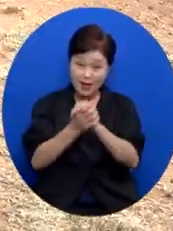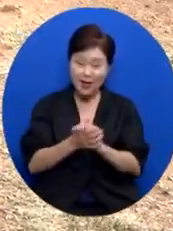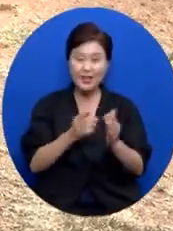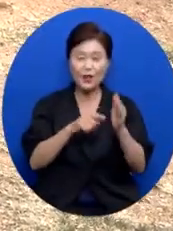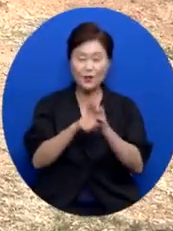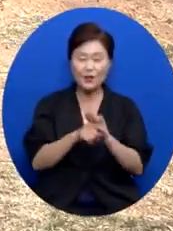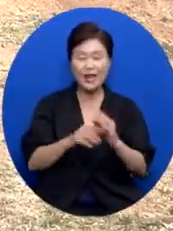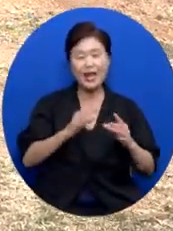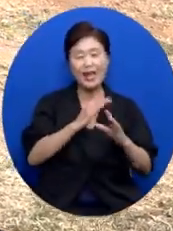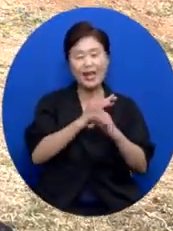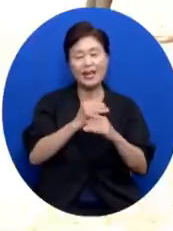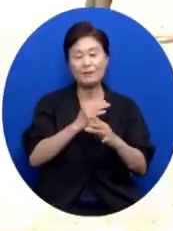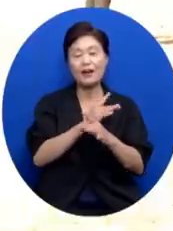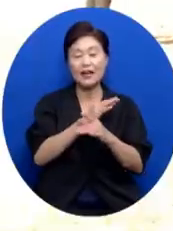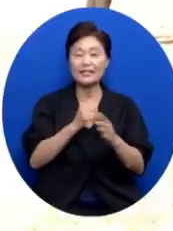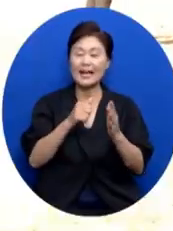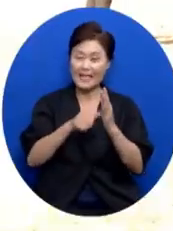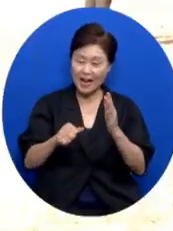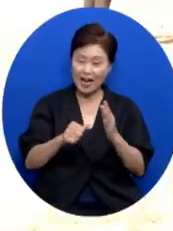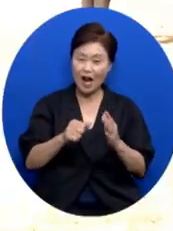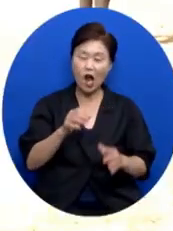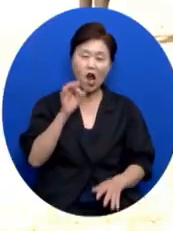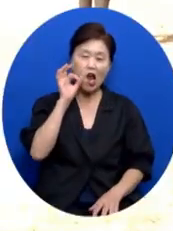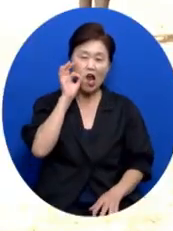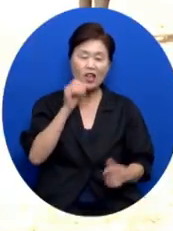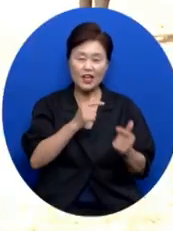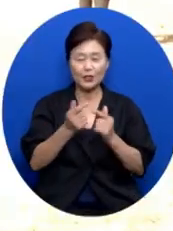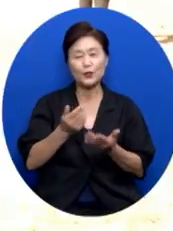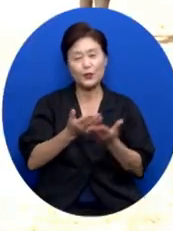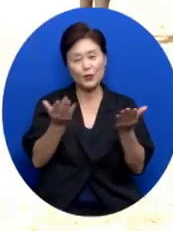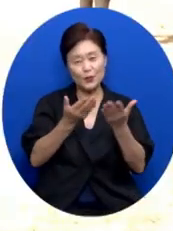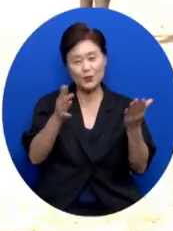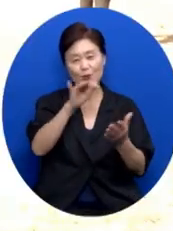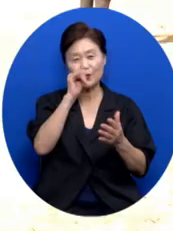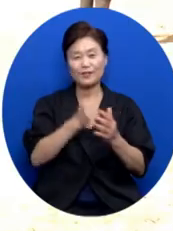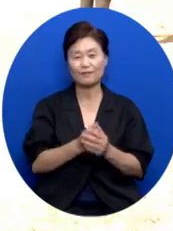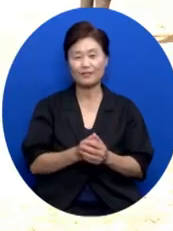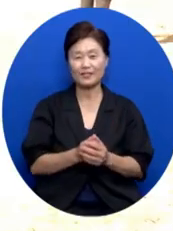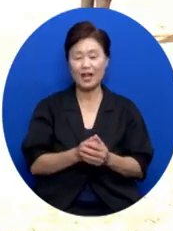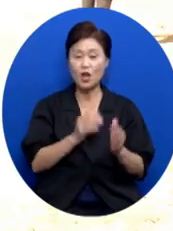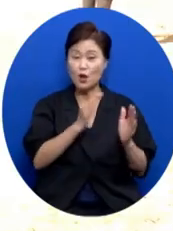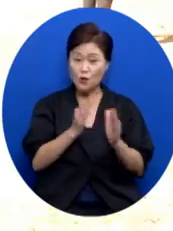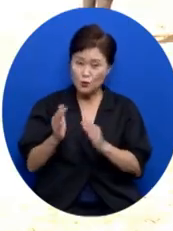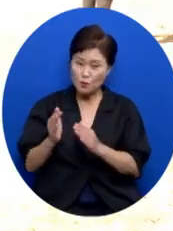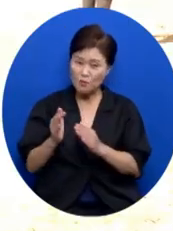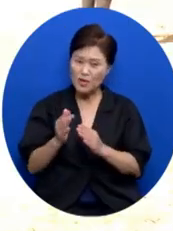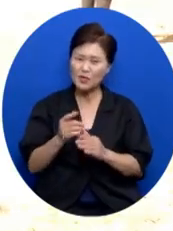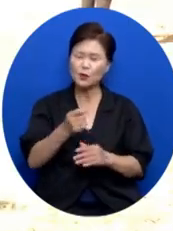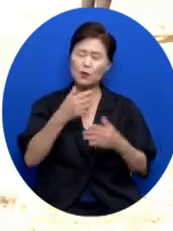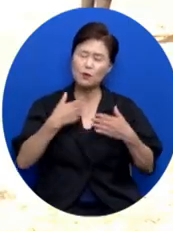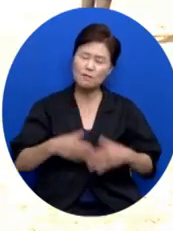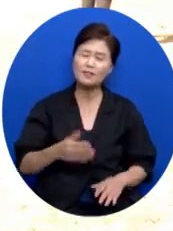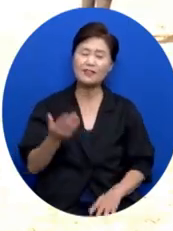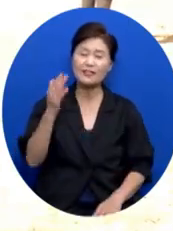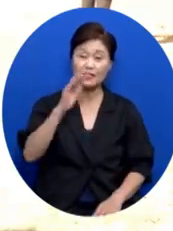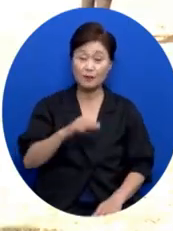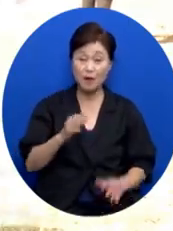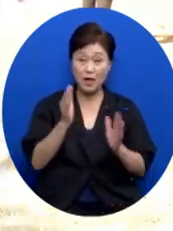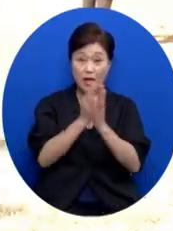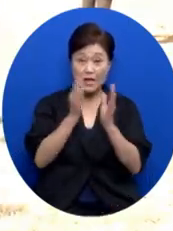준비했습니다 어 준비 과정은 좀 지치고 힘들었지만 어 실제 와보니 너무 뜨겁고 뜻깊은